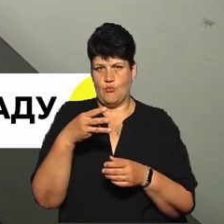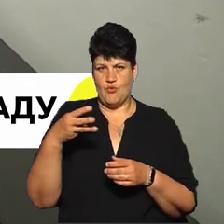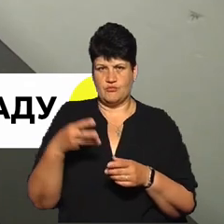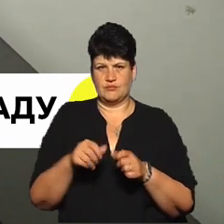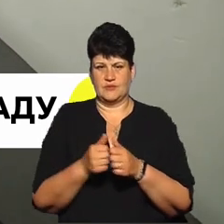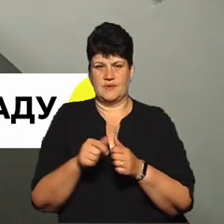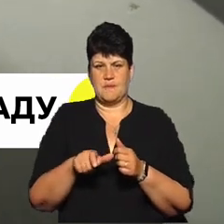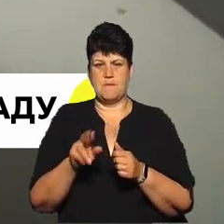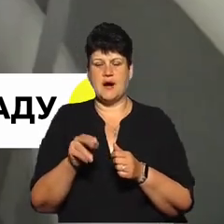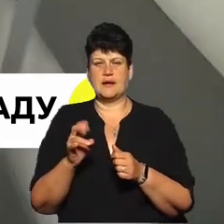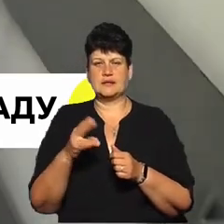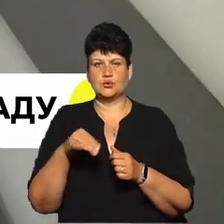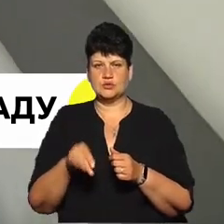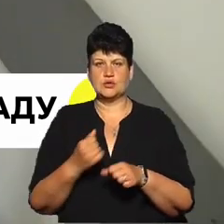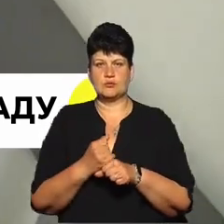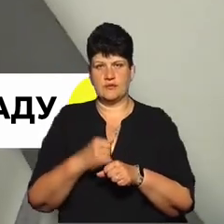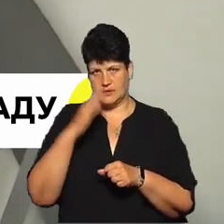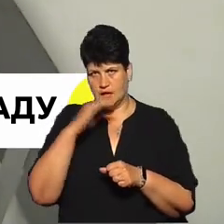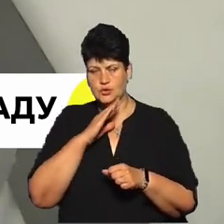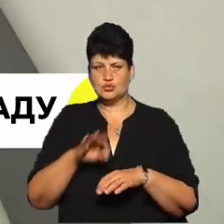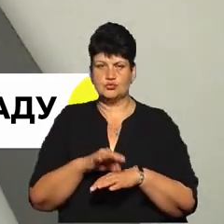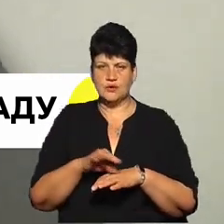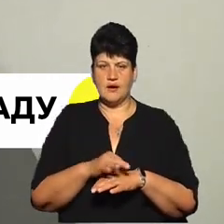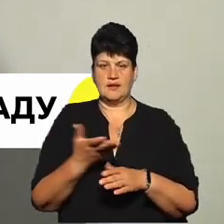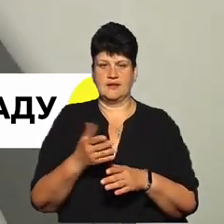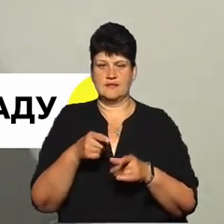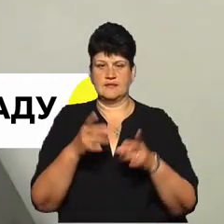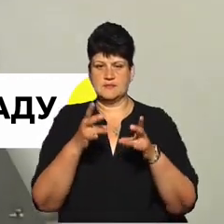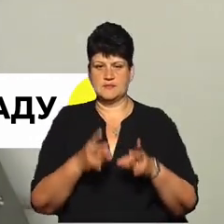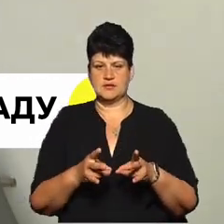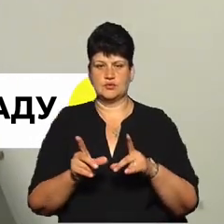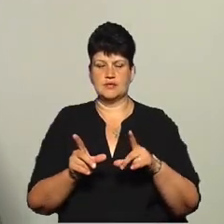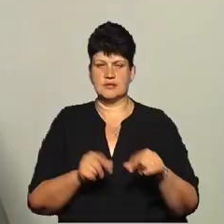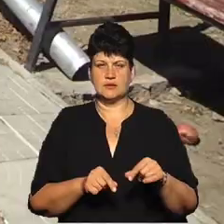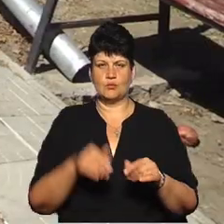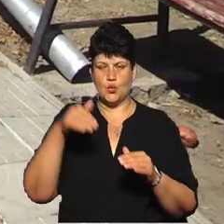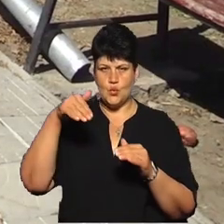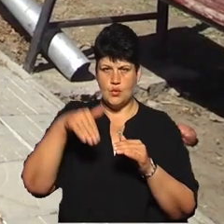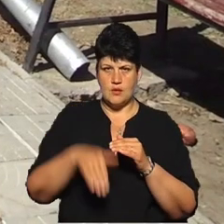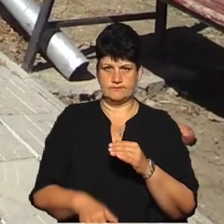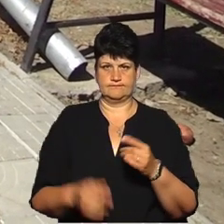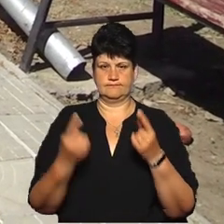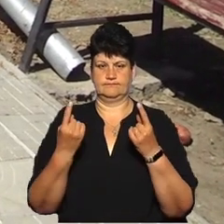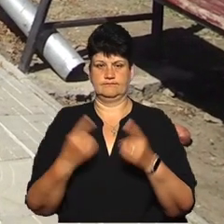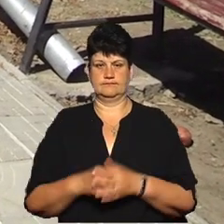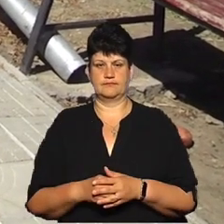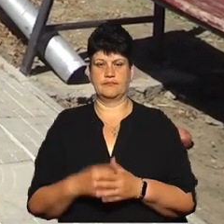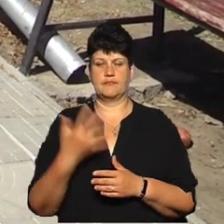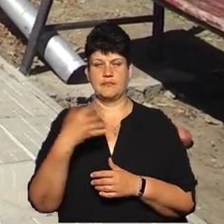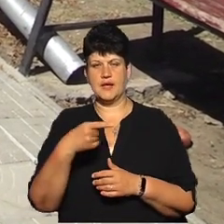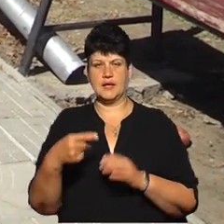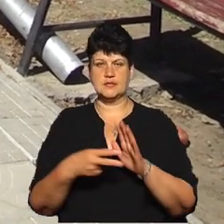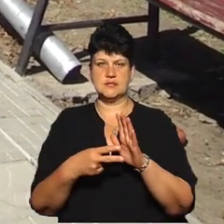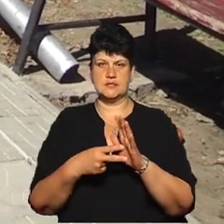який зробив її батько з чоловіком. Проте, каже жінка, ним небезпечно спускатися, адже кут нахилу дуже високий. 5-7 градусів – максимальний кут, по